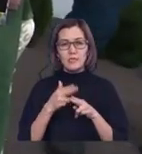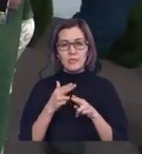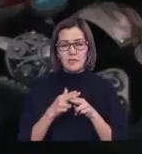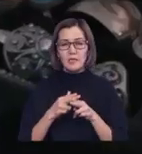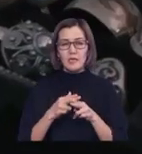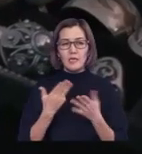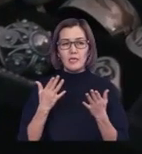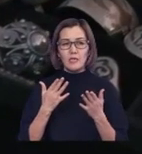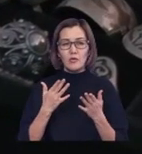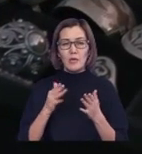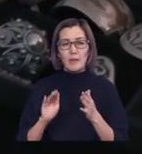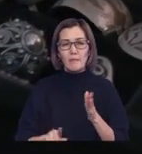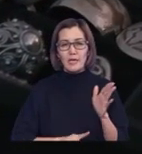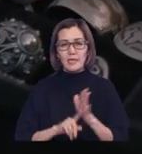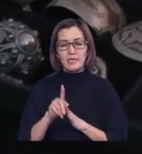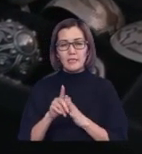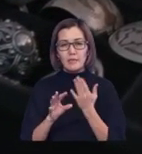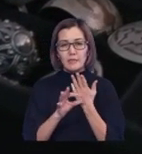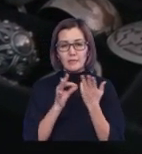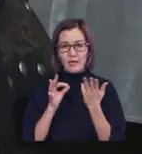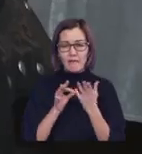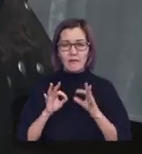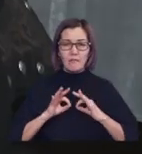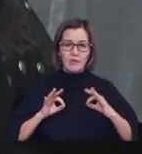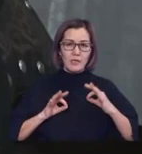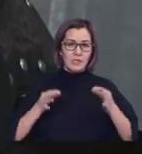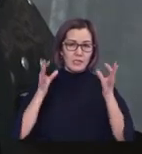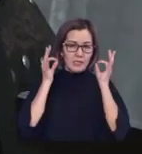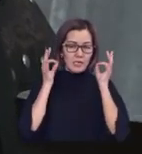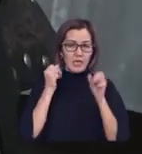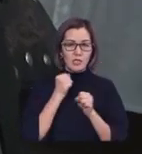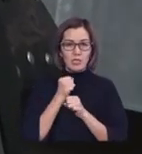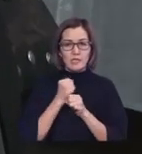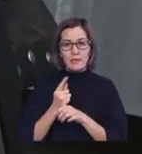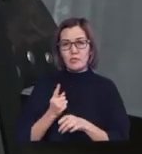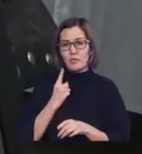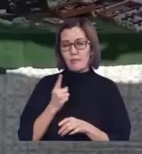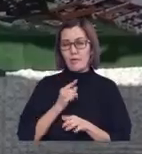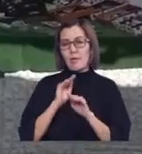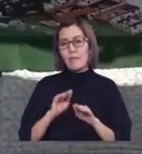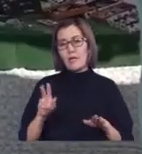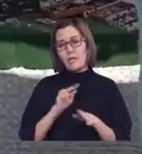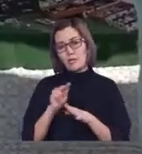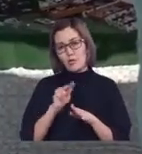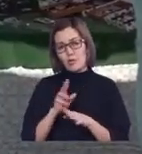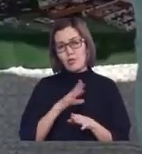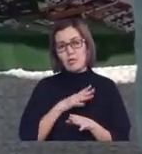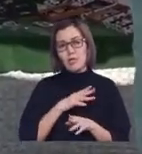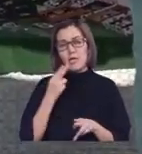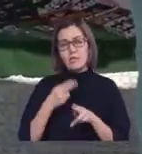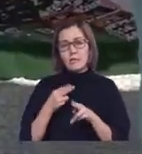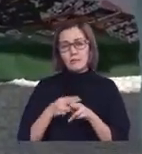зергерлікті бала кезінен бастаған. Атадан балаға мұра ретінде жалғасын тапқан өнерді балаларына үйретіпті. Мұрагерлері